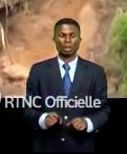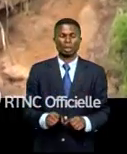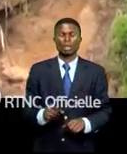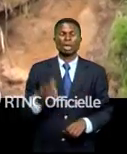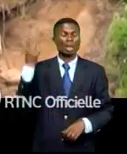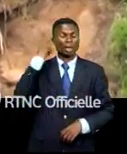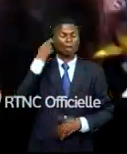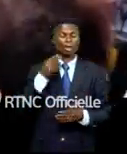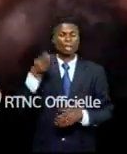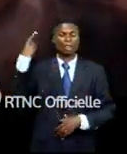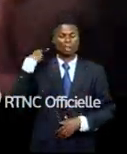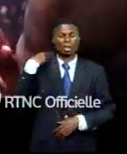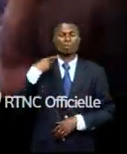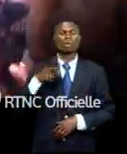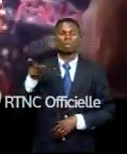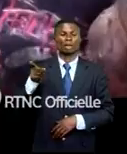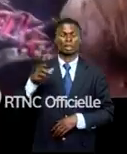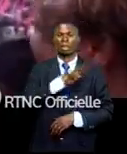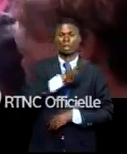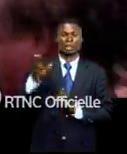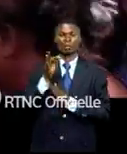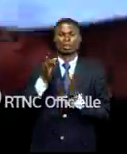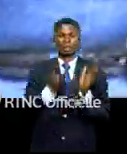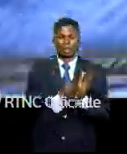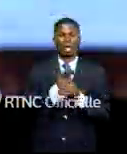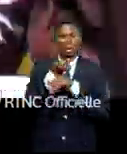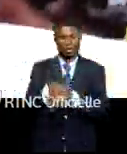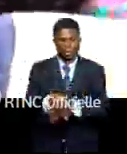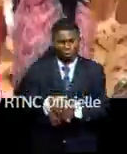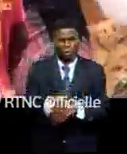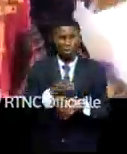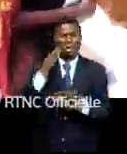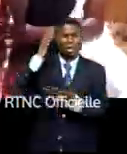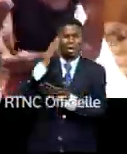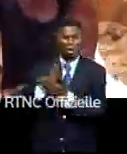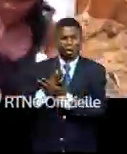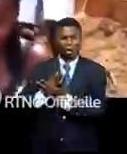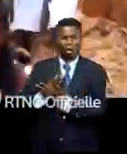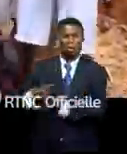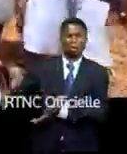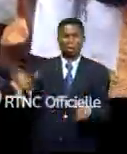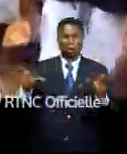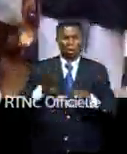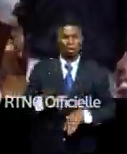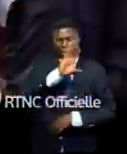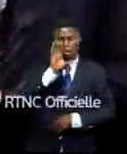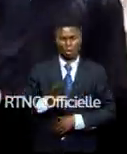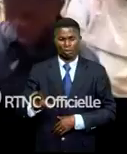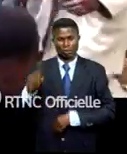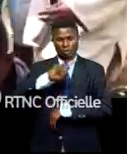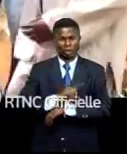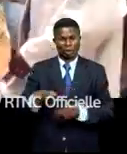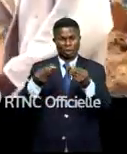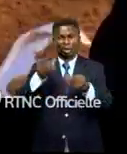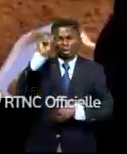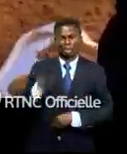drames, un élu de Moamba qui depuis 2017 contribue à la lutte anti-érosif dans cette commune a à ce jour fourni